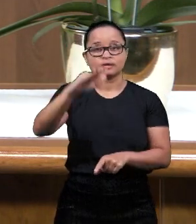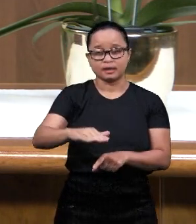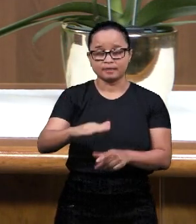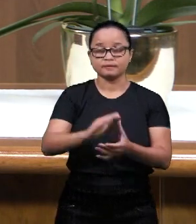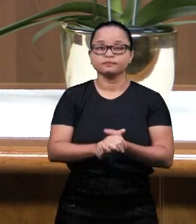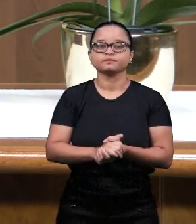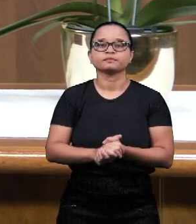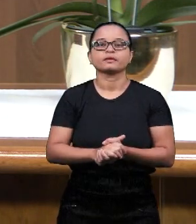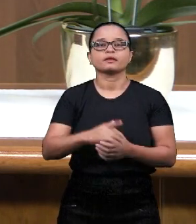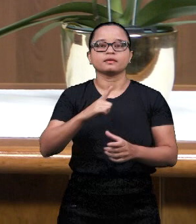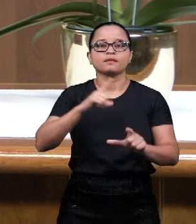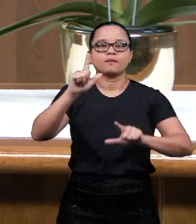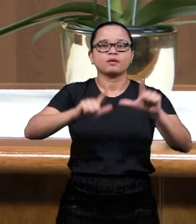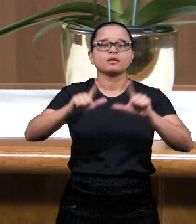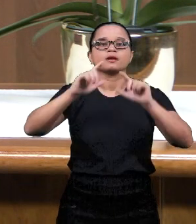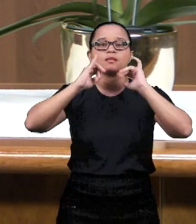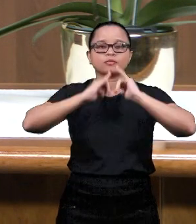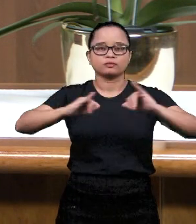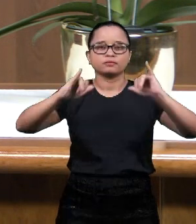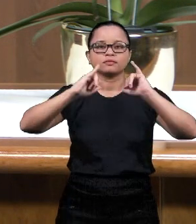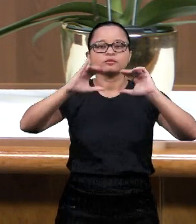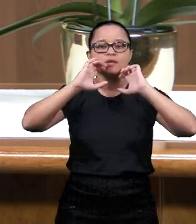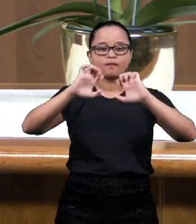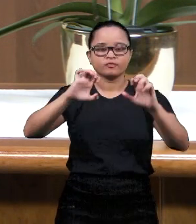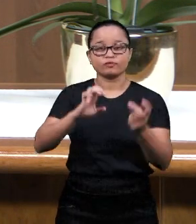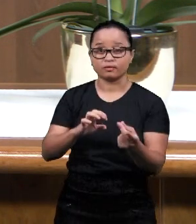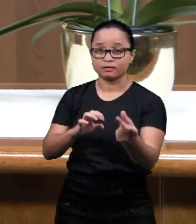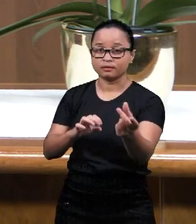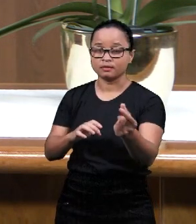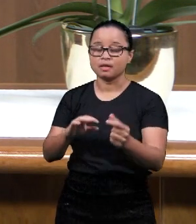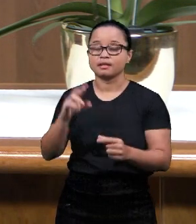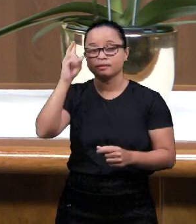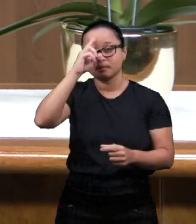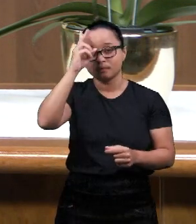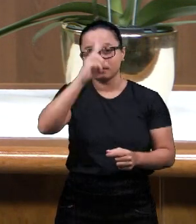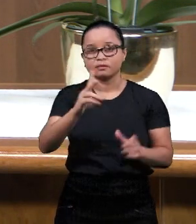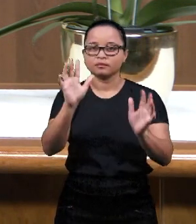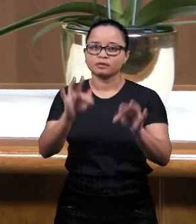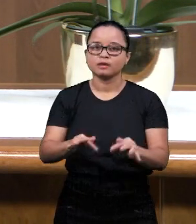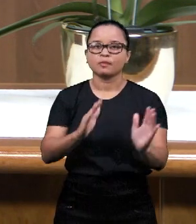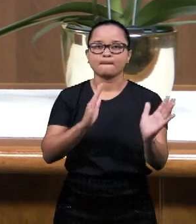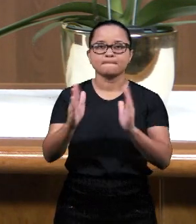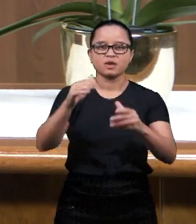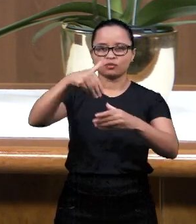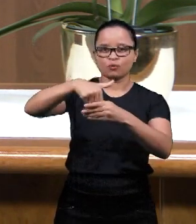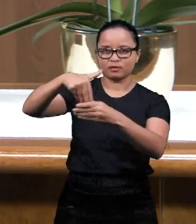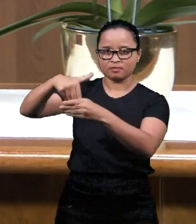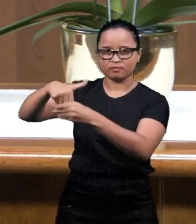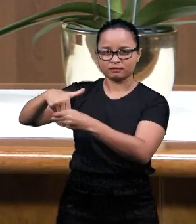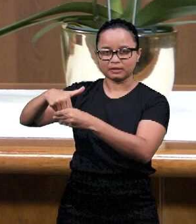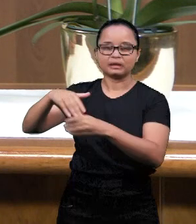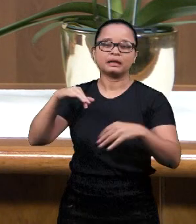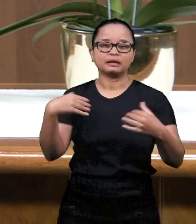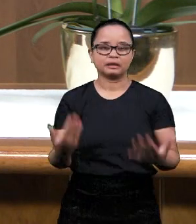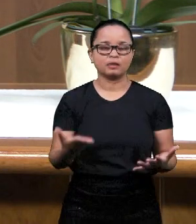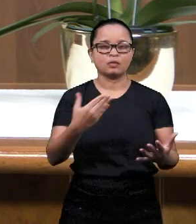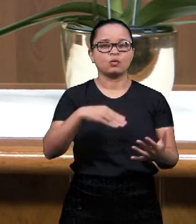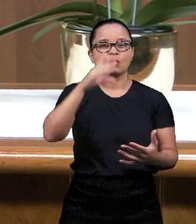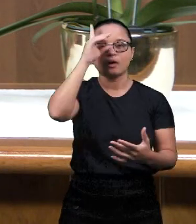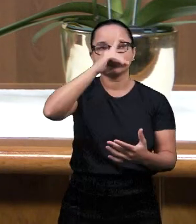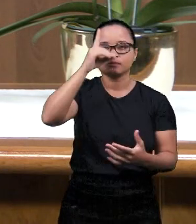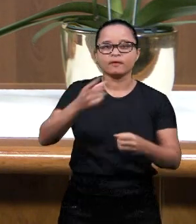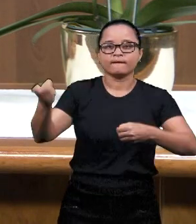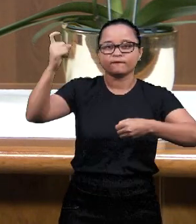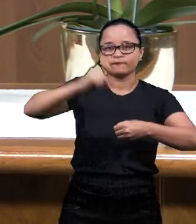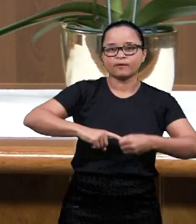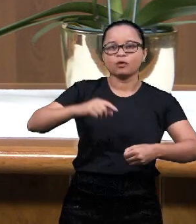14h au Brésil, nous allons voir la rediffusion de la programmation en annonçant l'évangile éternel. Je vous rappelle